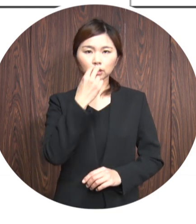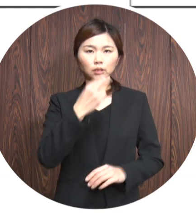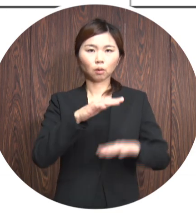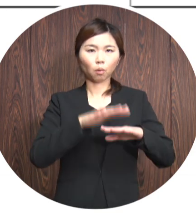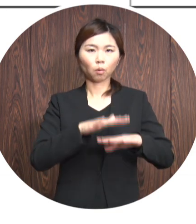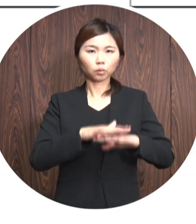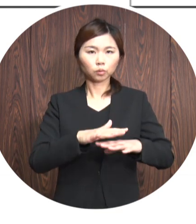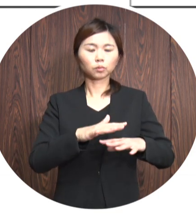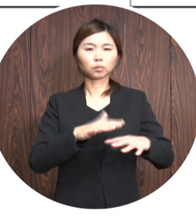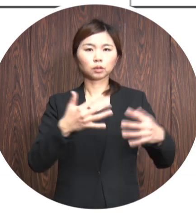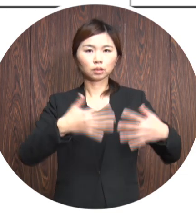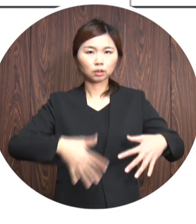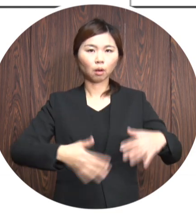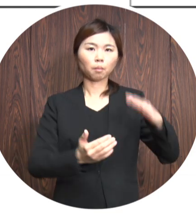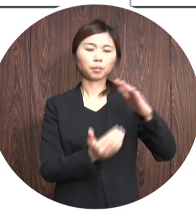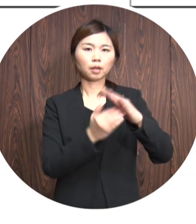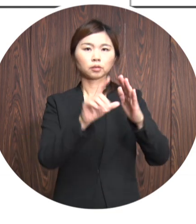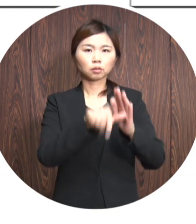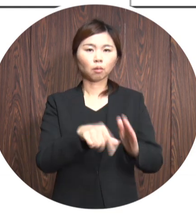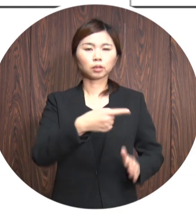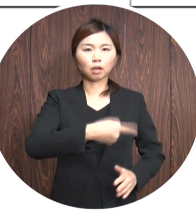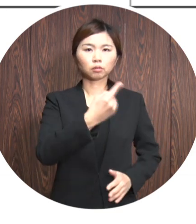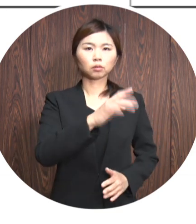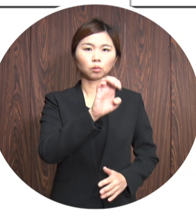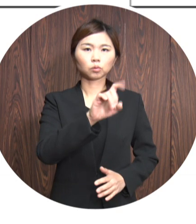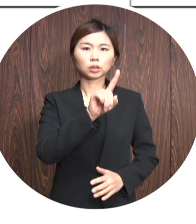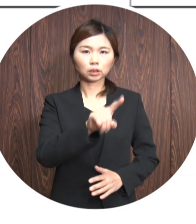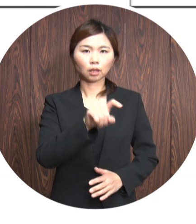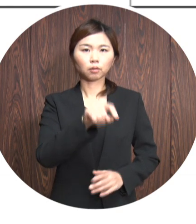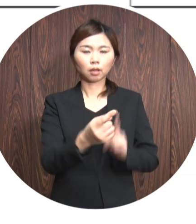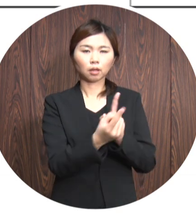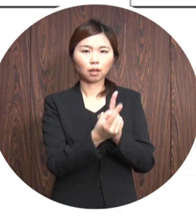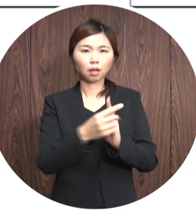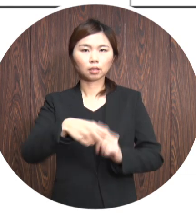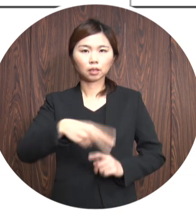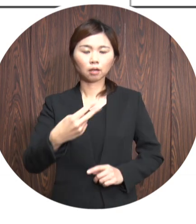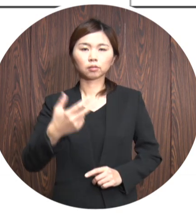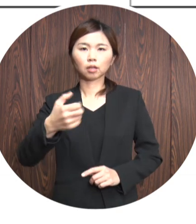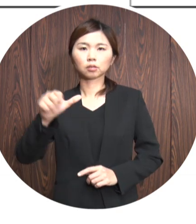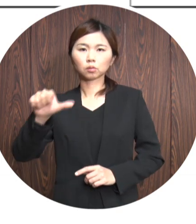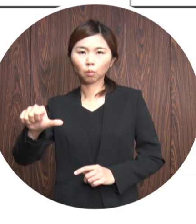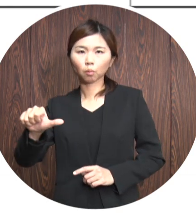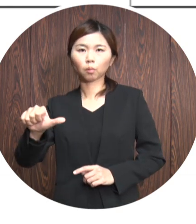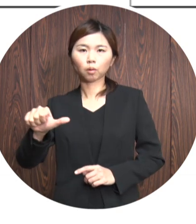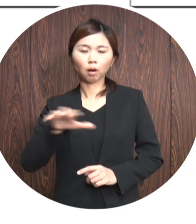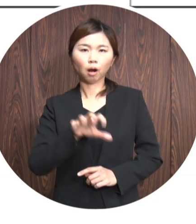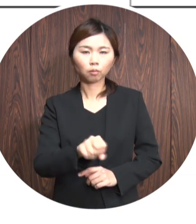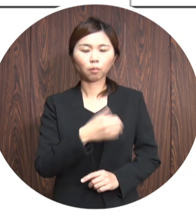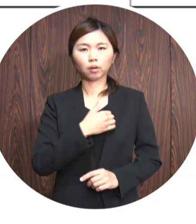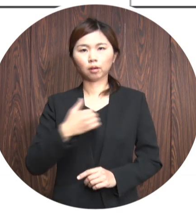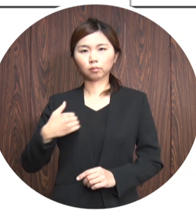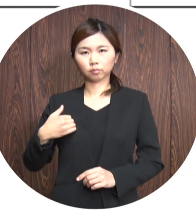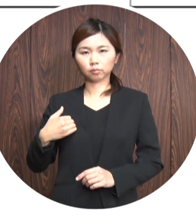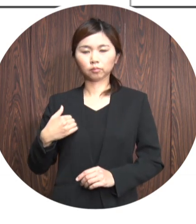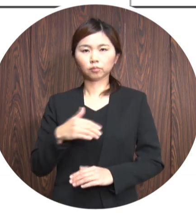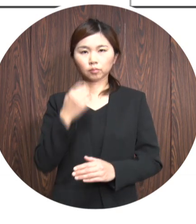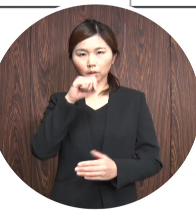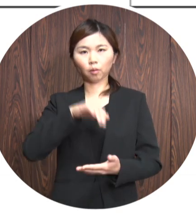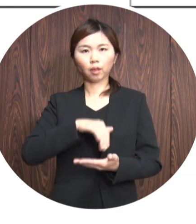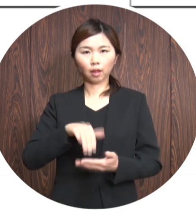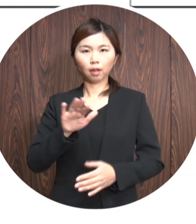ピーク時の141団に対して275台を確保する予定にしてい